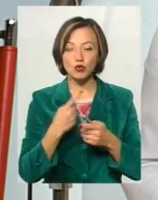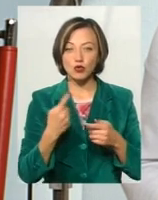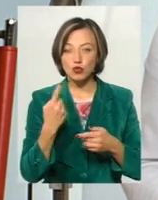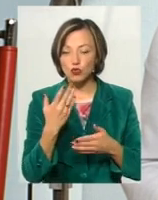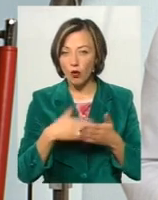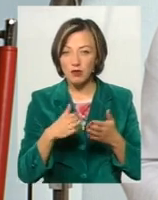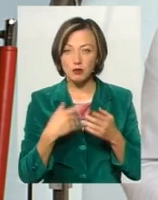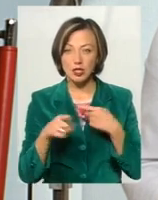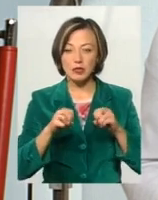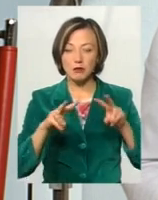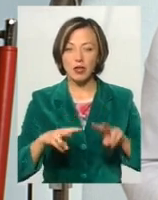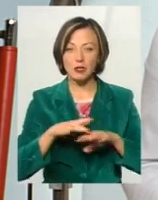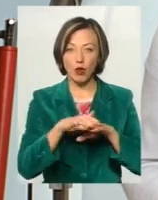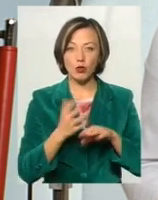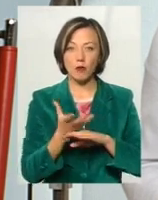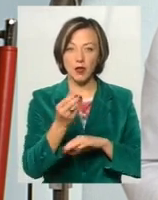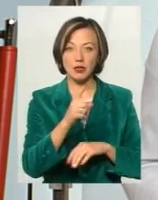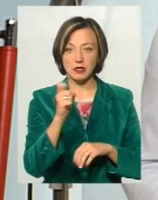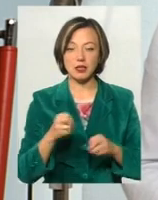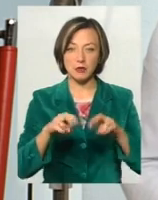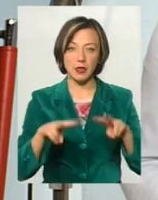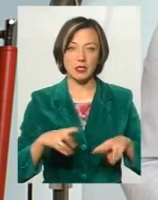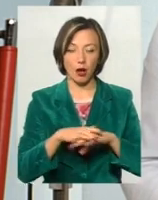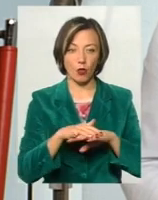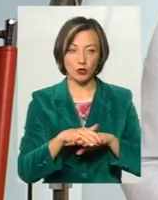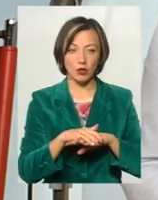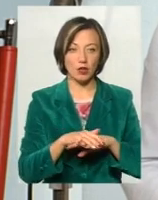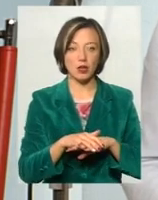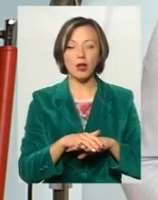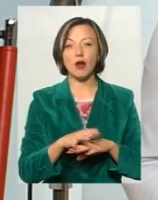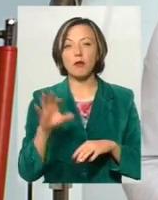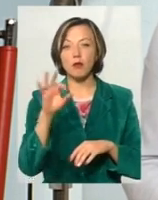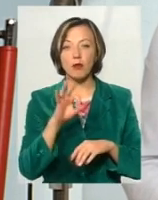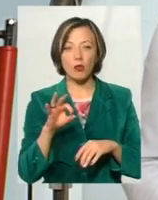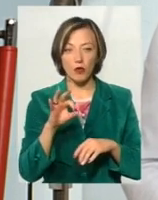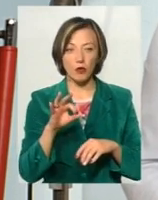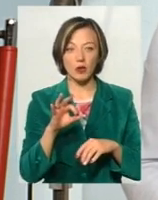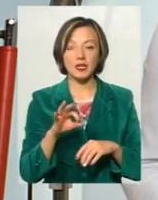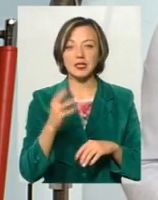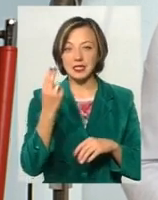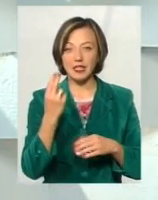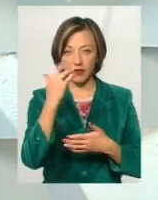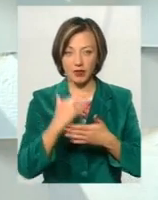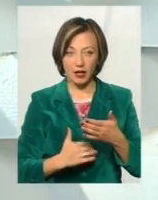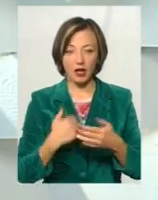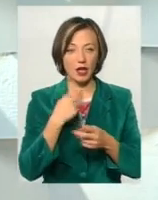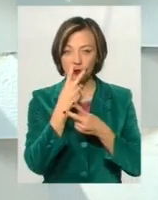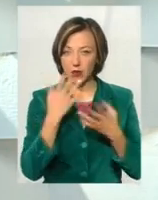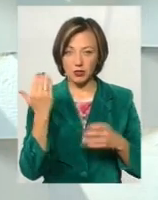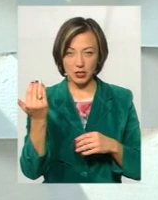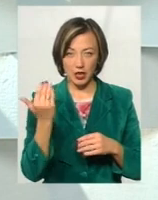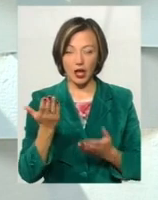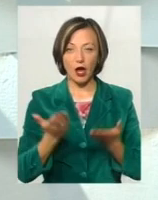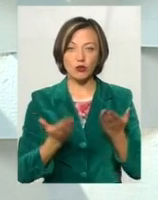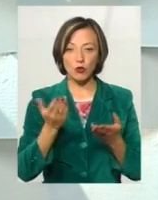йде спецрахунок, де оплата проводиться за спецрахунок. Прорахунки, є цифри, прорахунків я не бачила. Тому